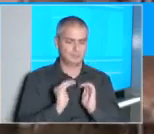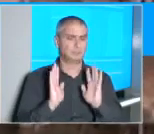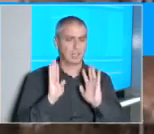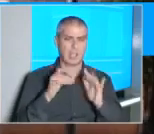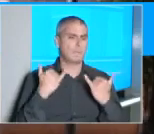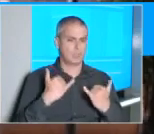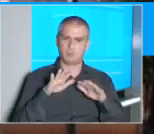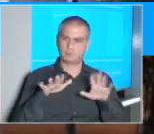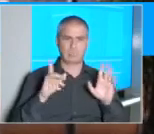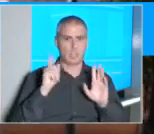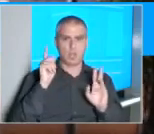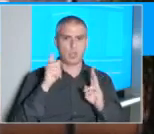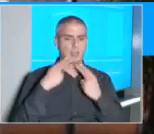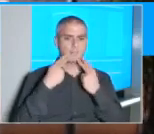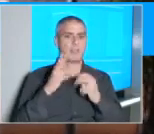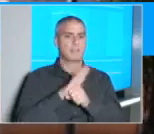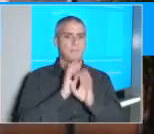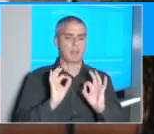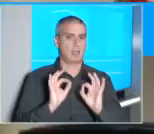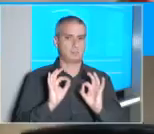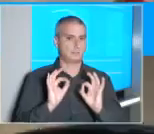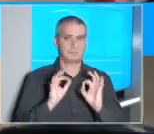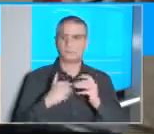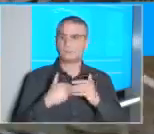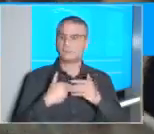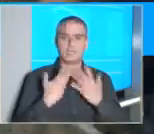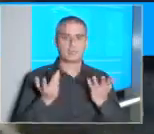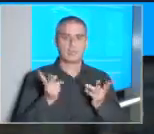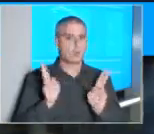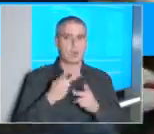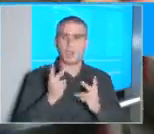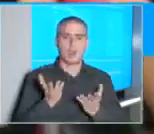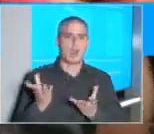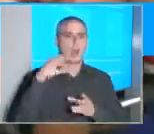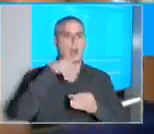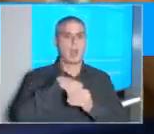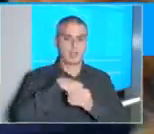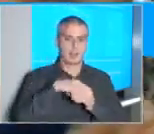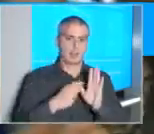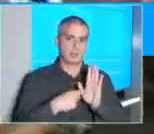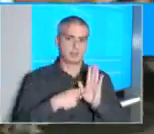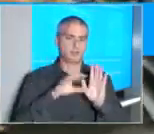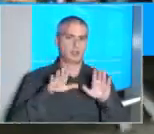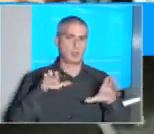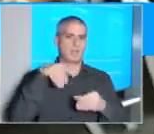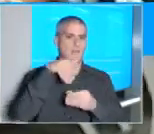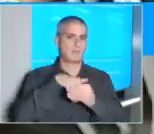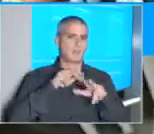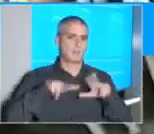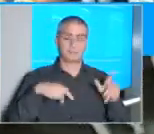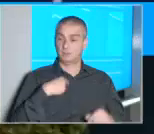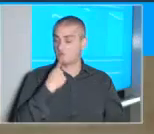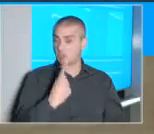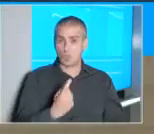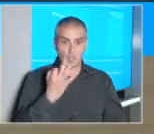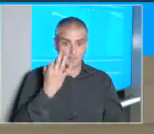גם היום השדה לא יודע לתת מענים מלאים. אין לו שום מסוגלות להכיל את הדרישות של התעופה הפנים-ארצית. אני אומר את